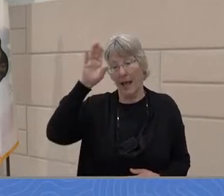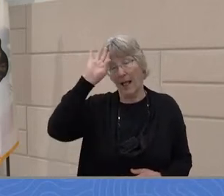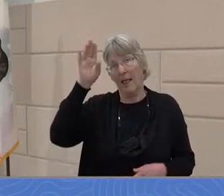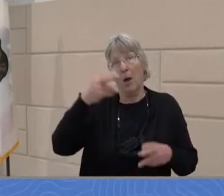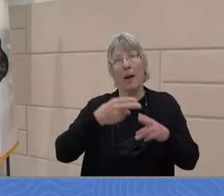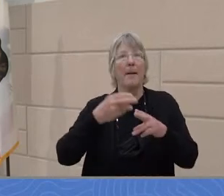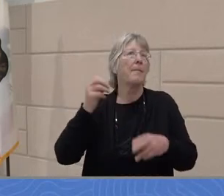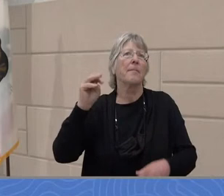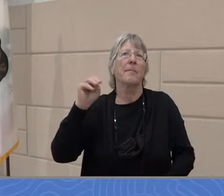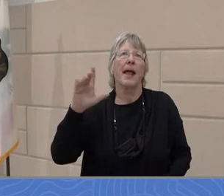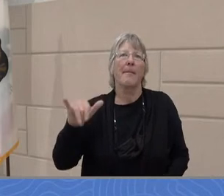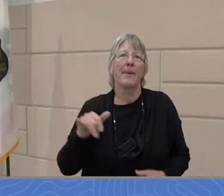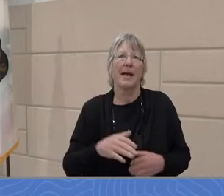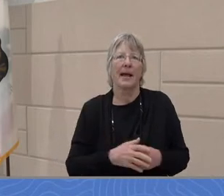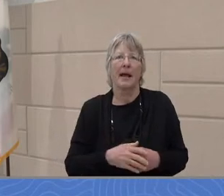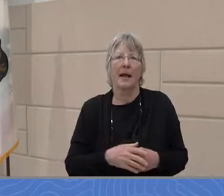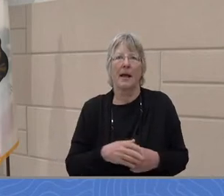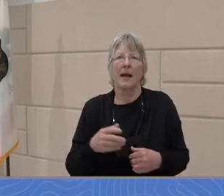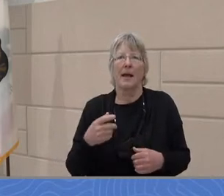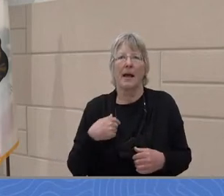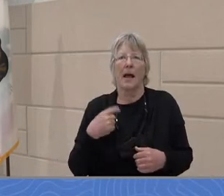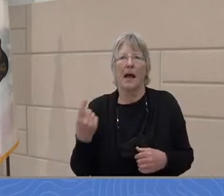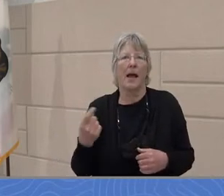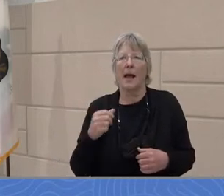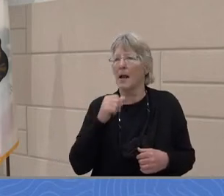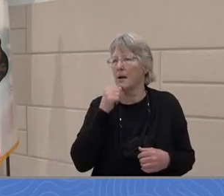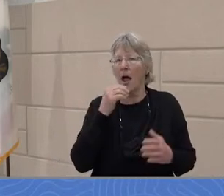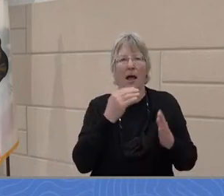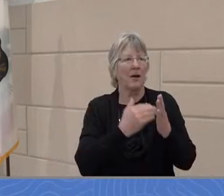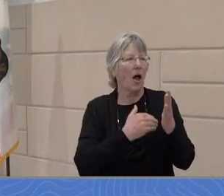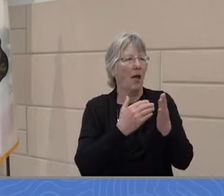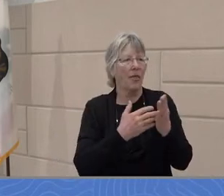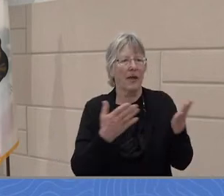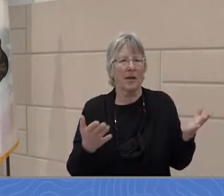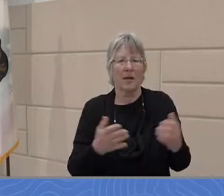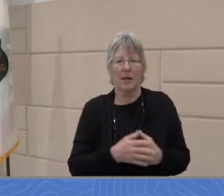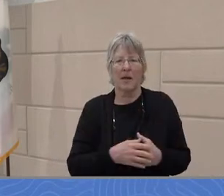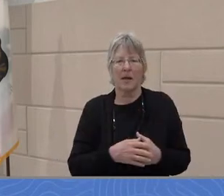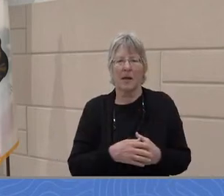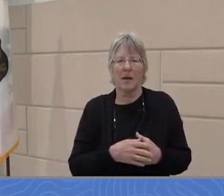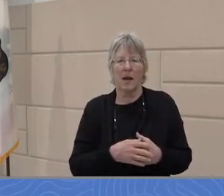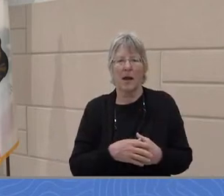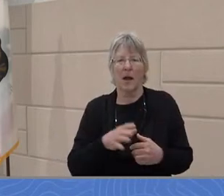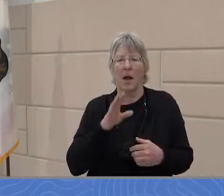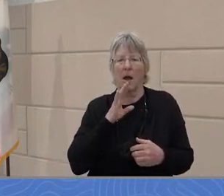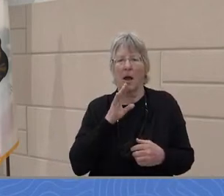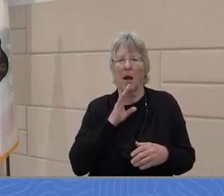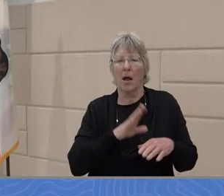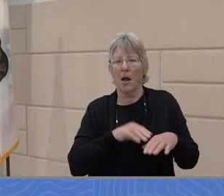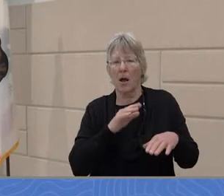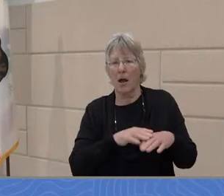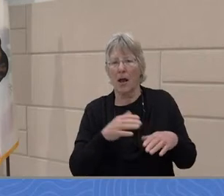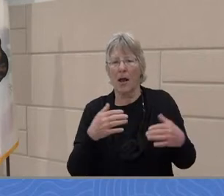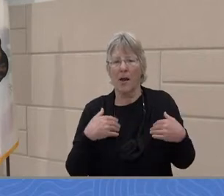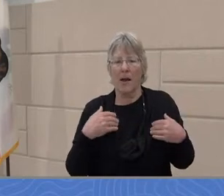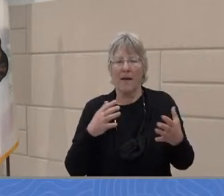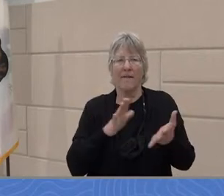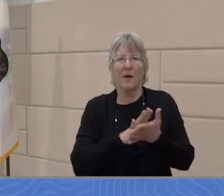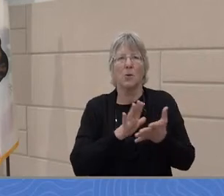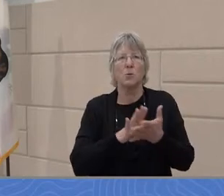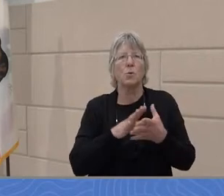จำเป็นสุขเข้มชุมว่าอเมริกาเข้มในยามปีจำนวนได้มันมีนักลงระเบียบเยอะในย